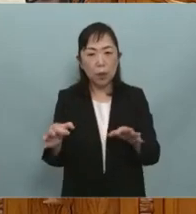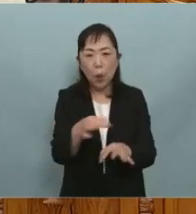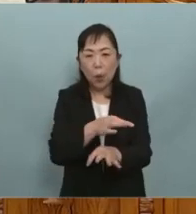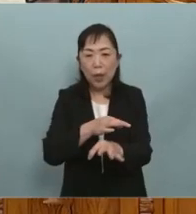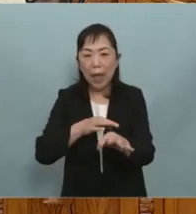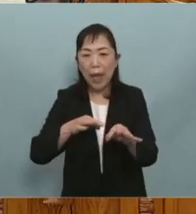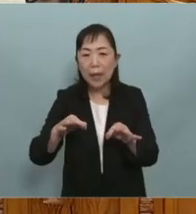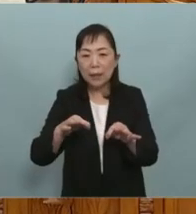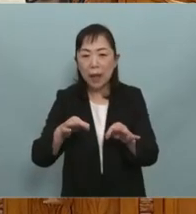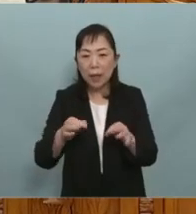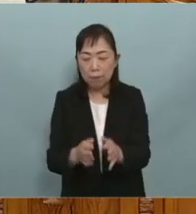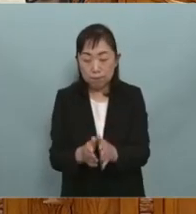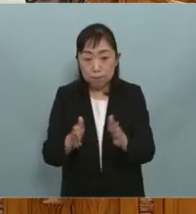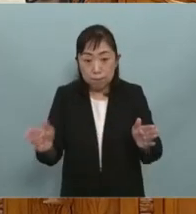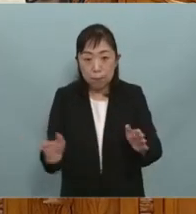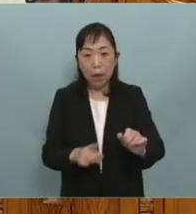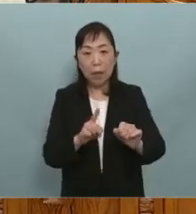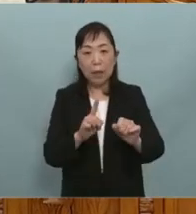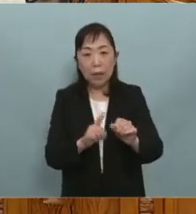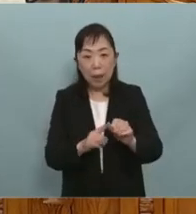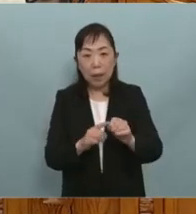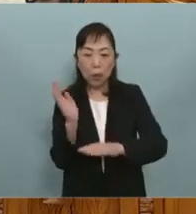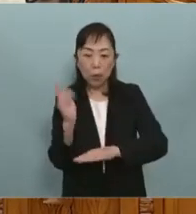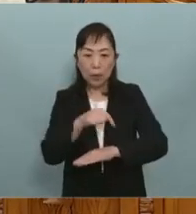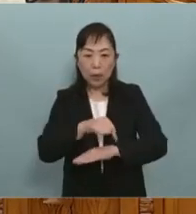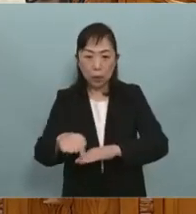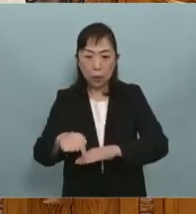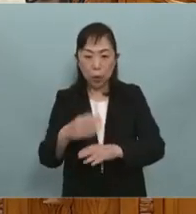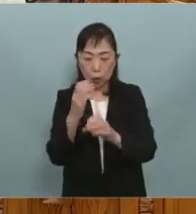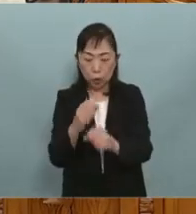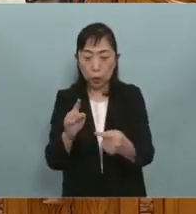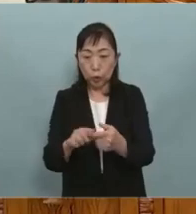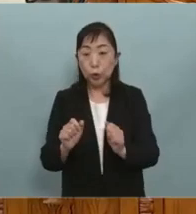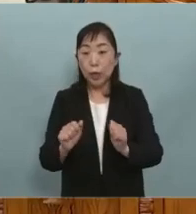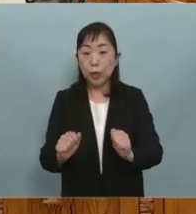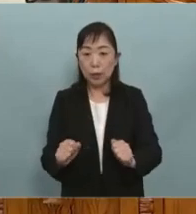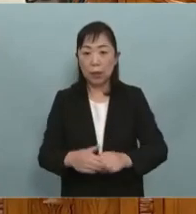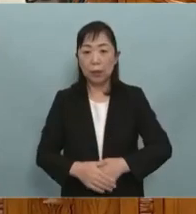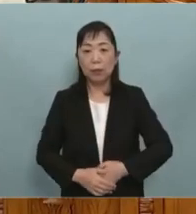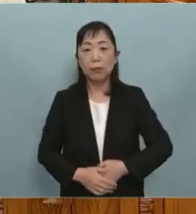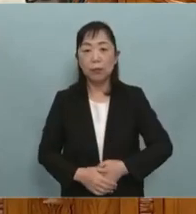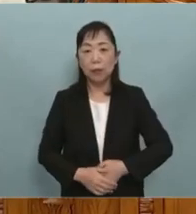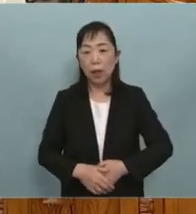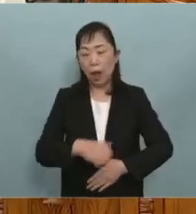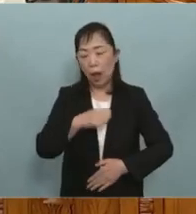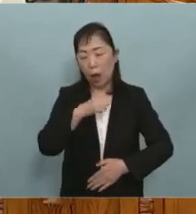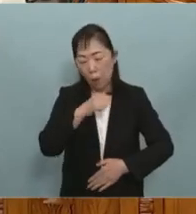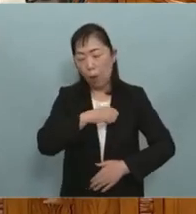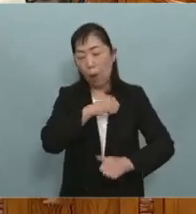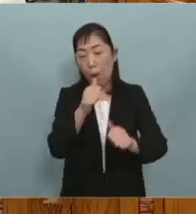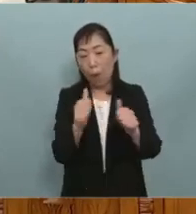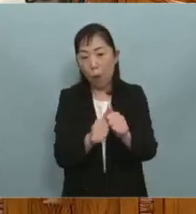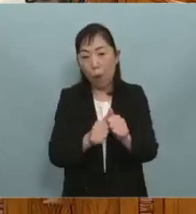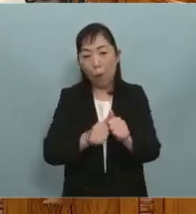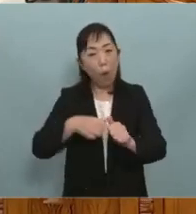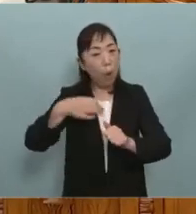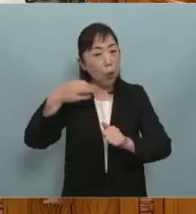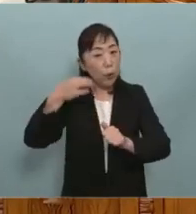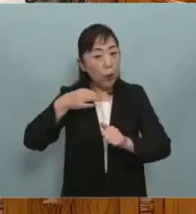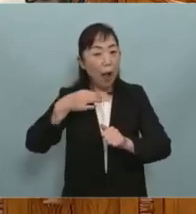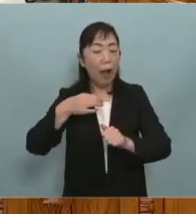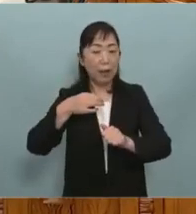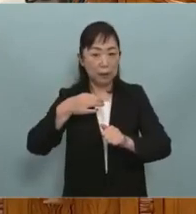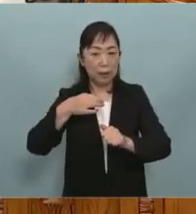を拡大する政策を集中的に強化いたします交付化価値のもとサービスをグローバル